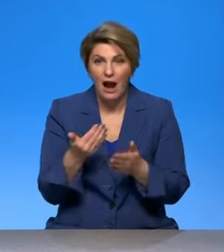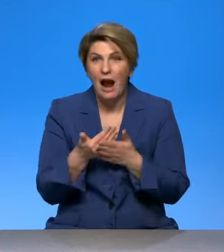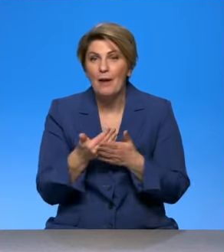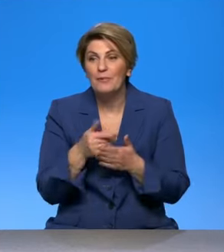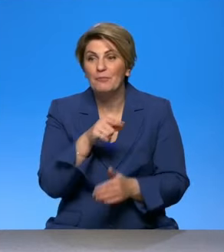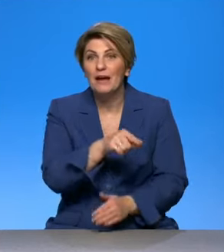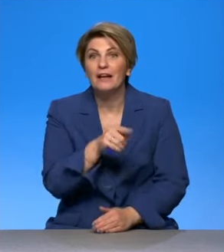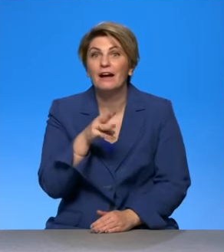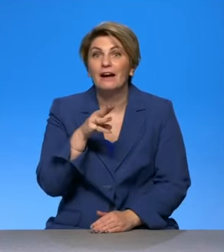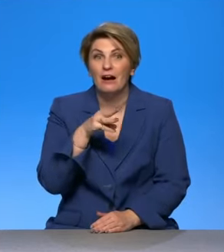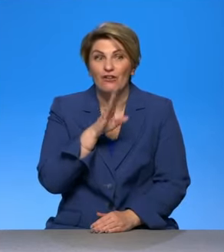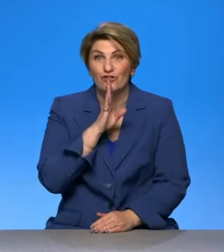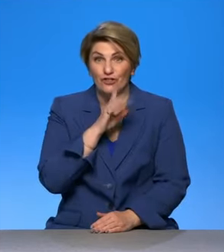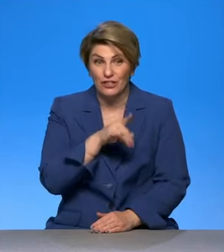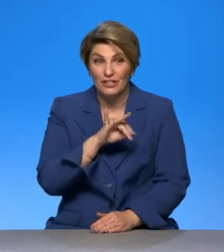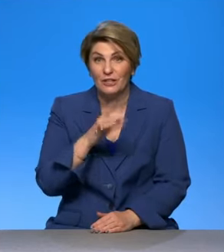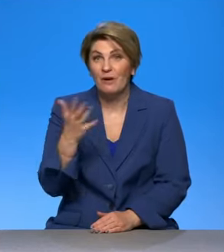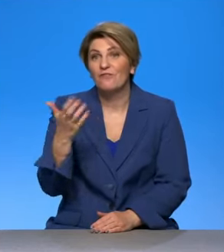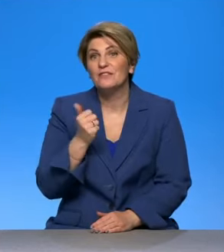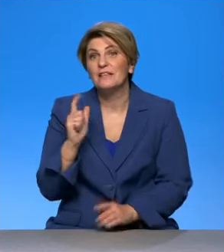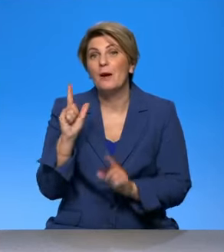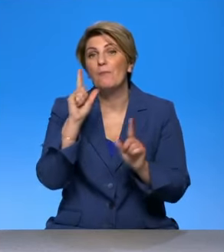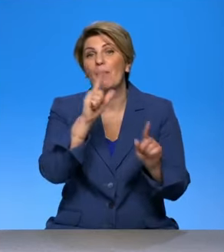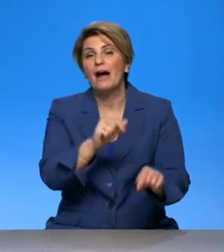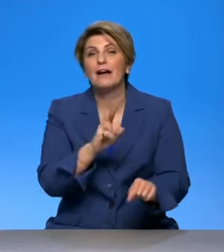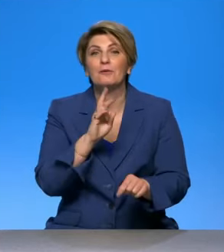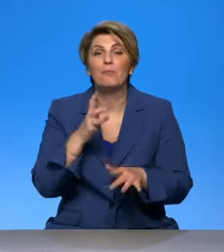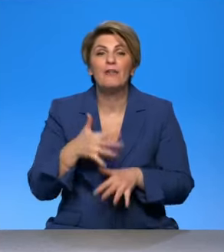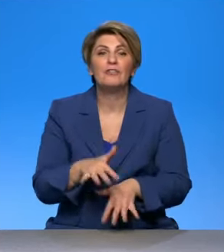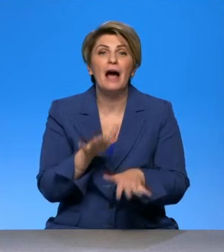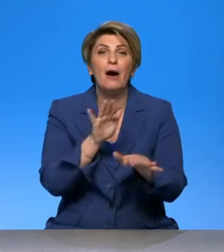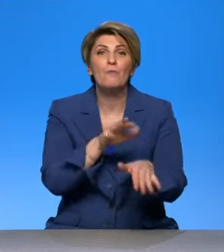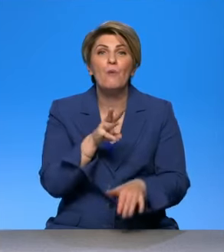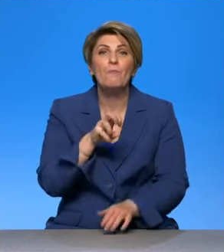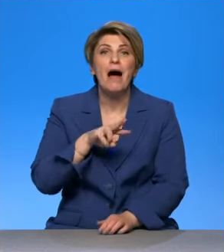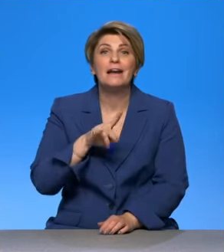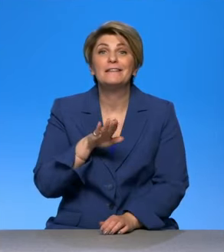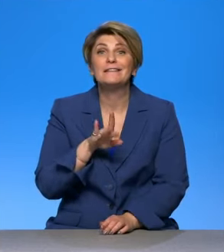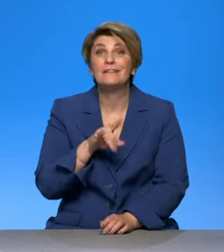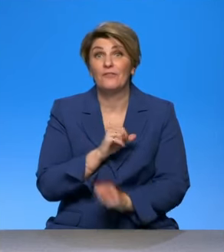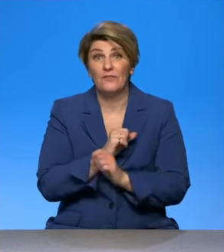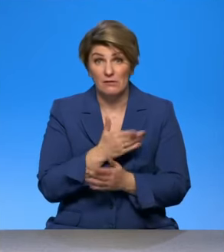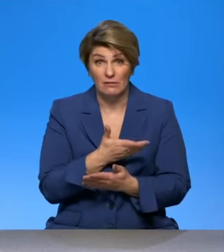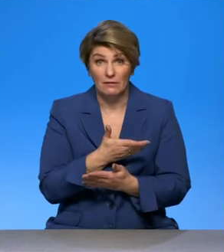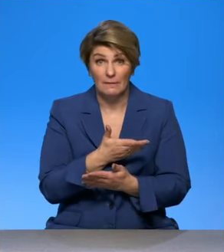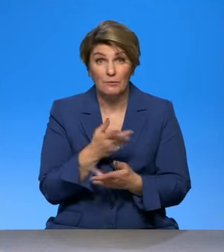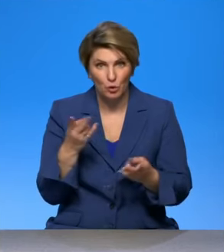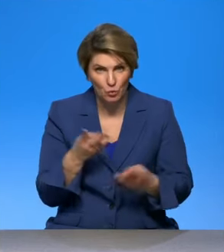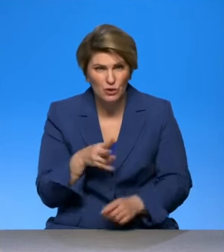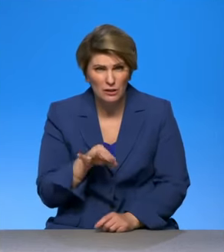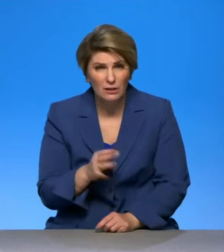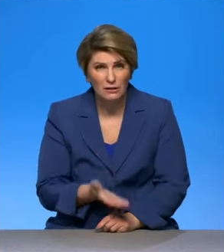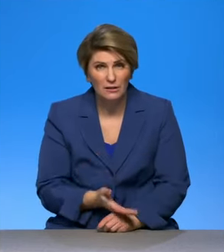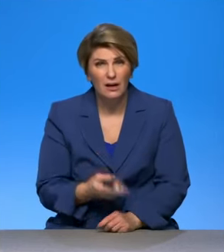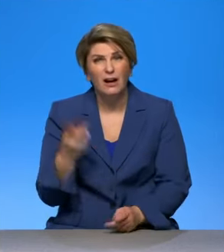кредит на поездку на Мальдивы, я условно, да, то вот этот вопрос, а нужно ли? Нужно считать,